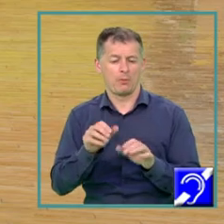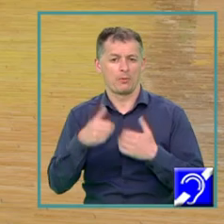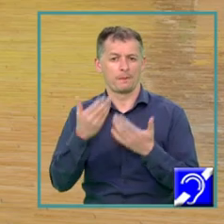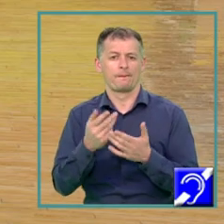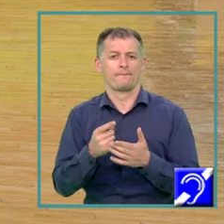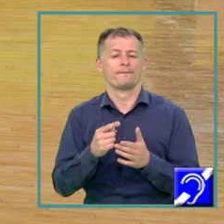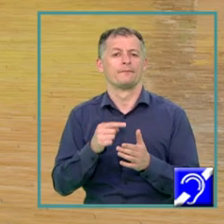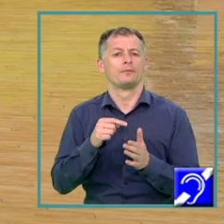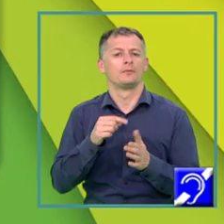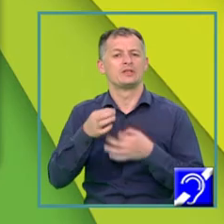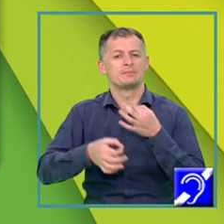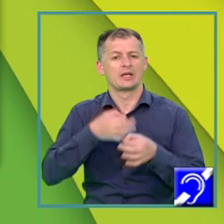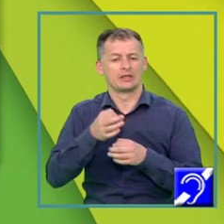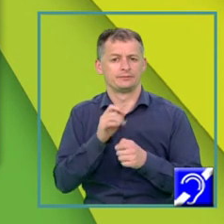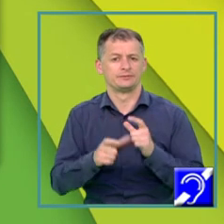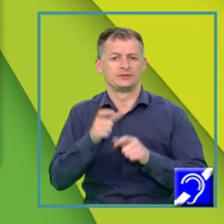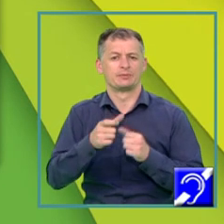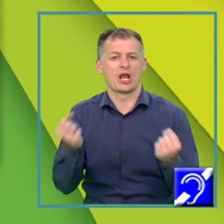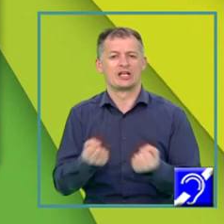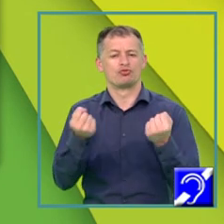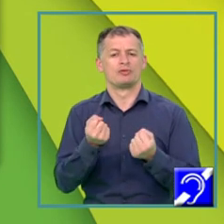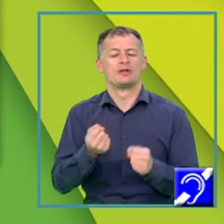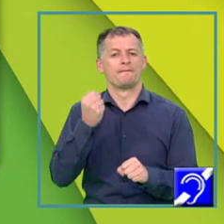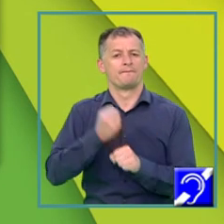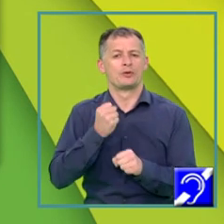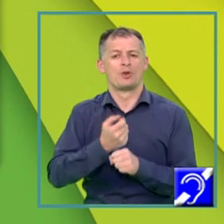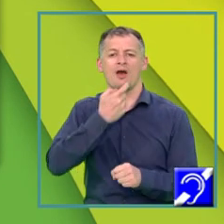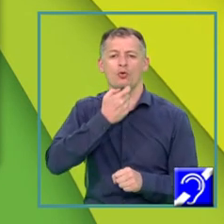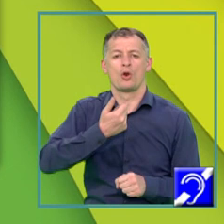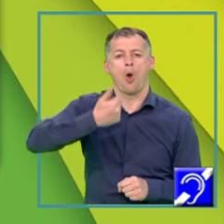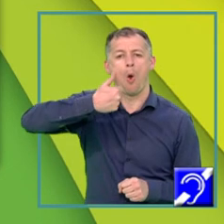de vedere referitor la acțiunile desfășurate în anul